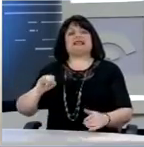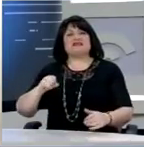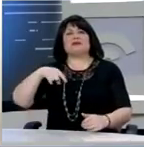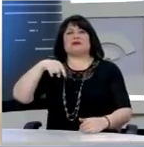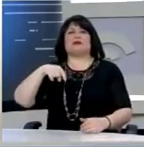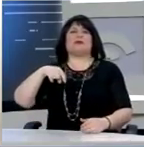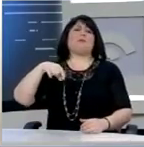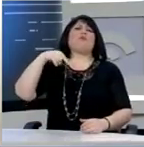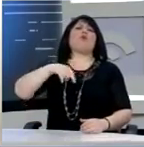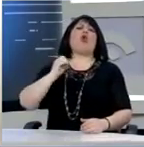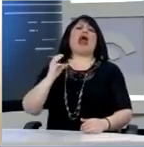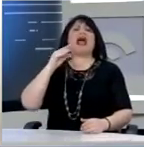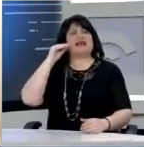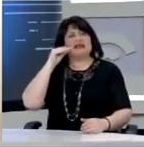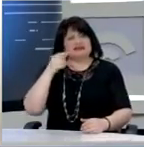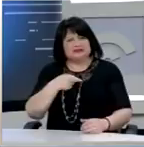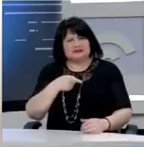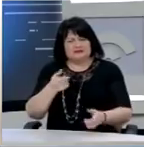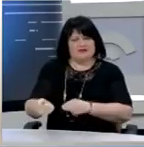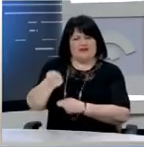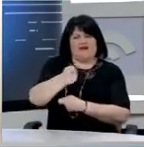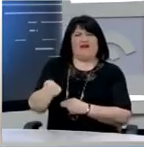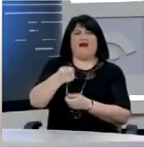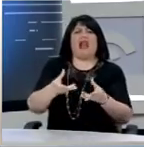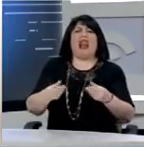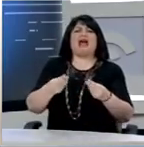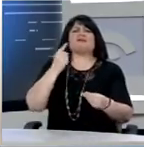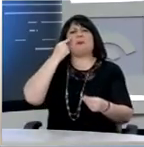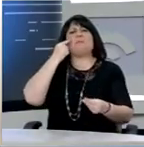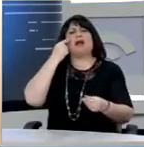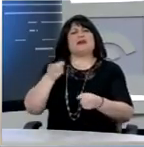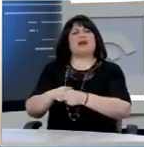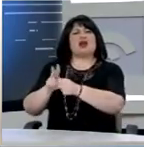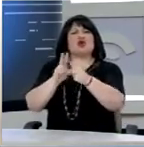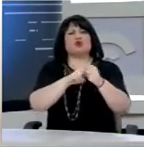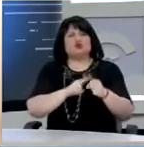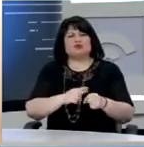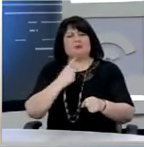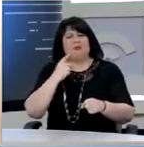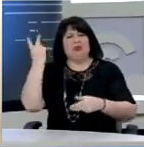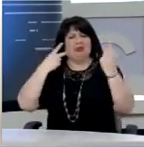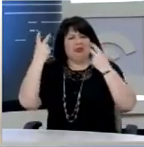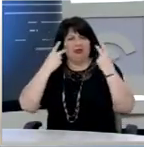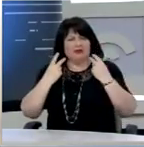Πολάκης, την Βορυχία με τα θύματα της τραγωδίας στο μάτι και τελευταία